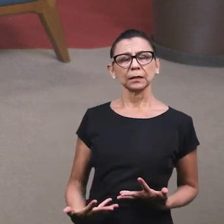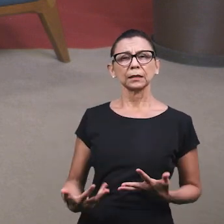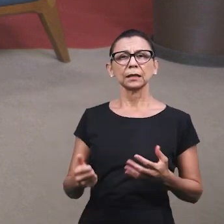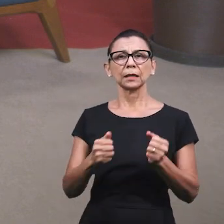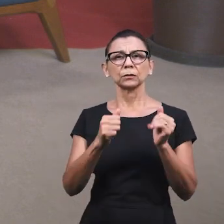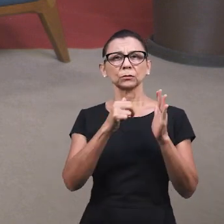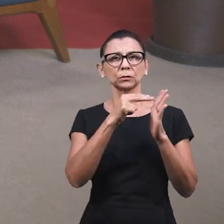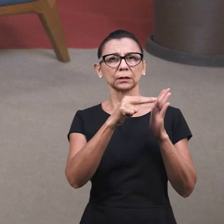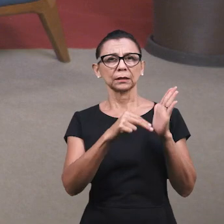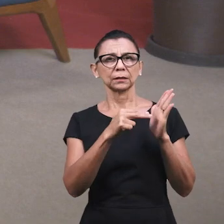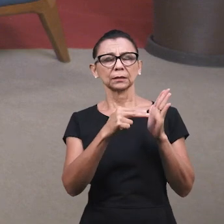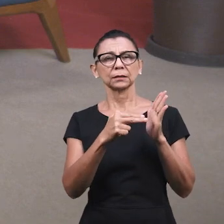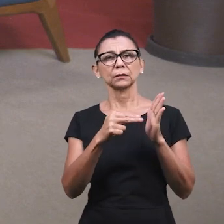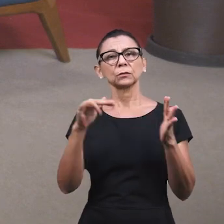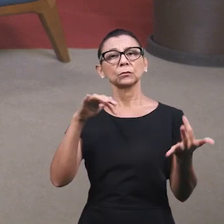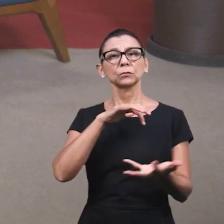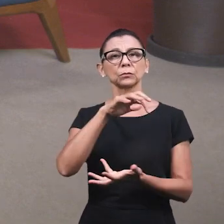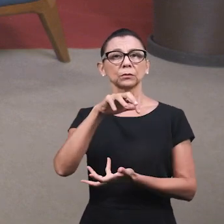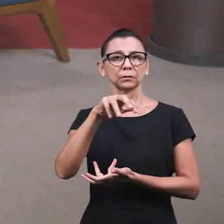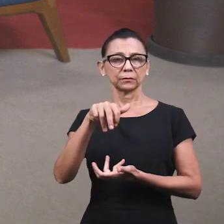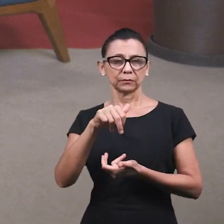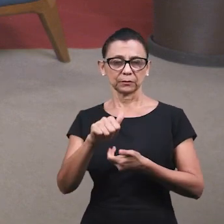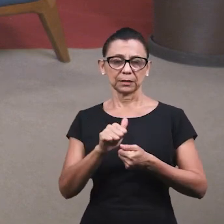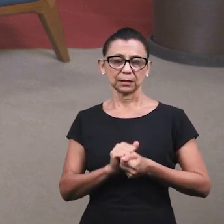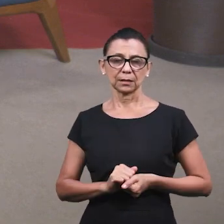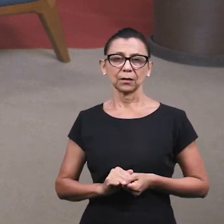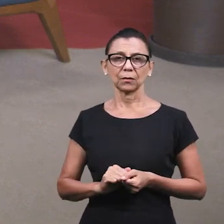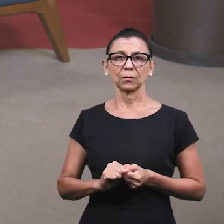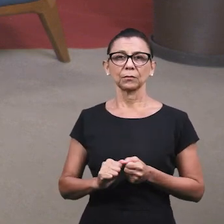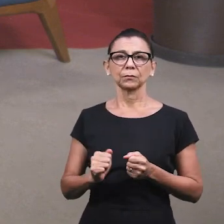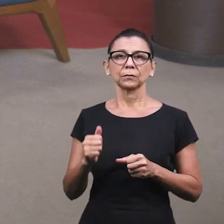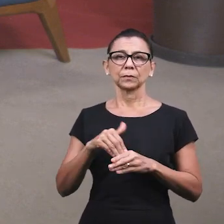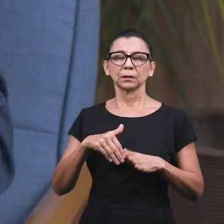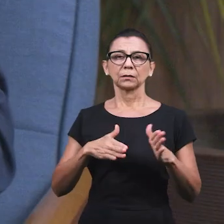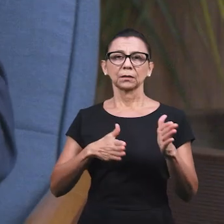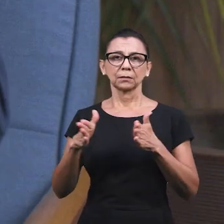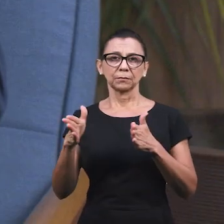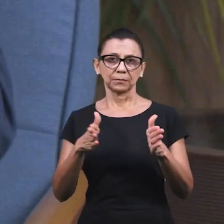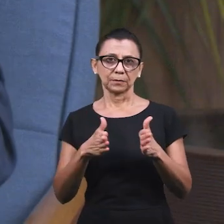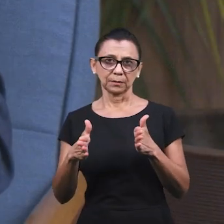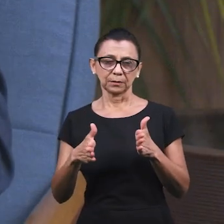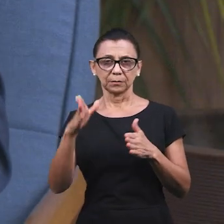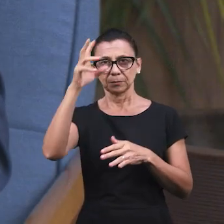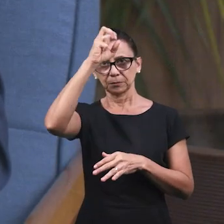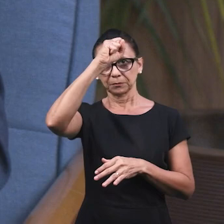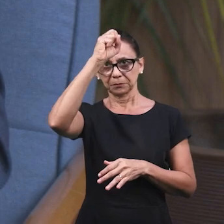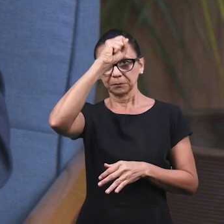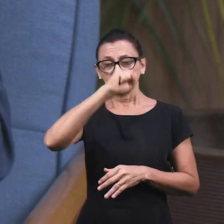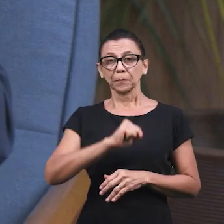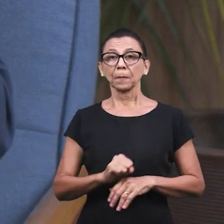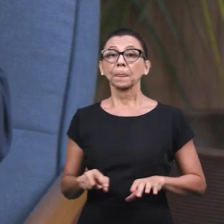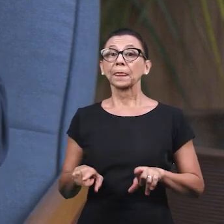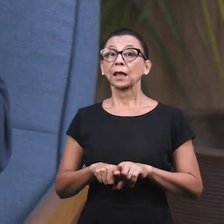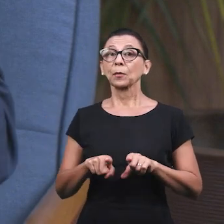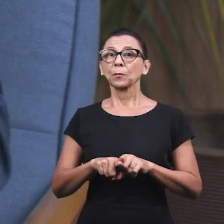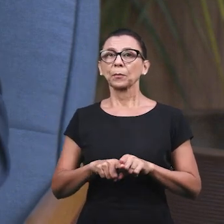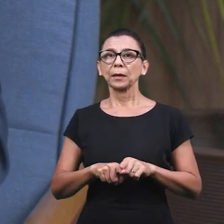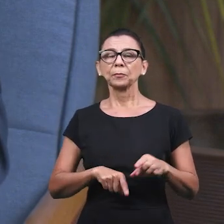universel pour l'apprentissage et aussi pour l'accessibilité. Dans le volet parfaite